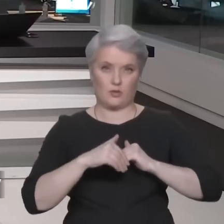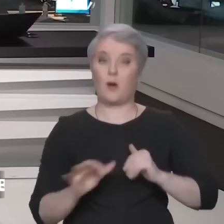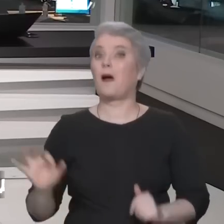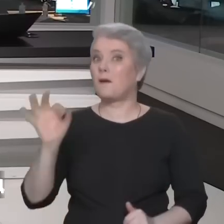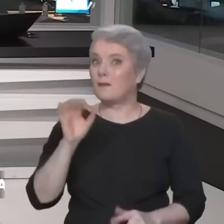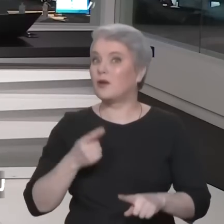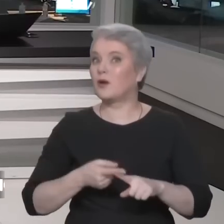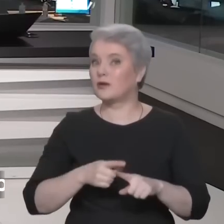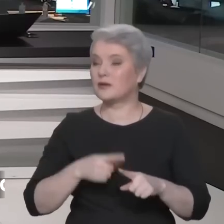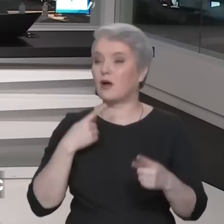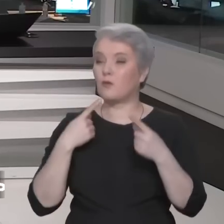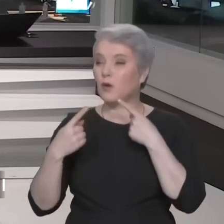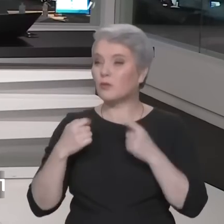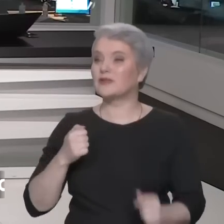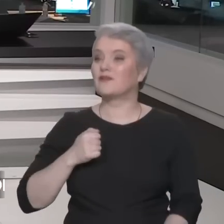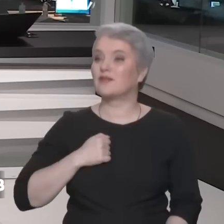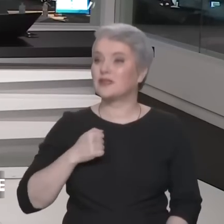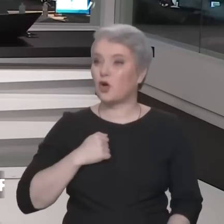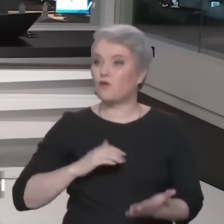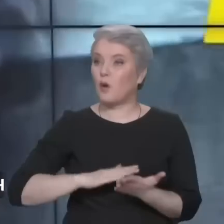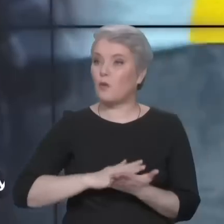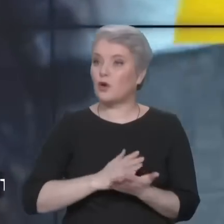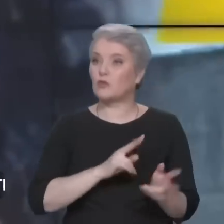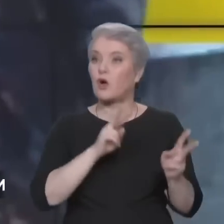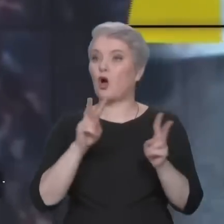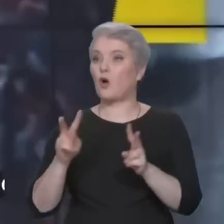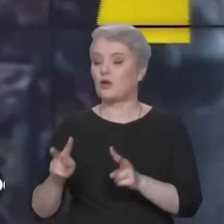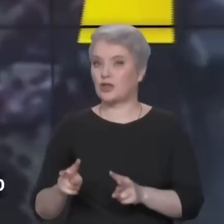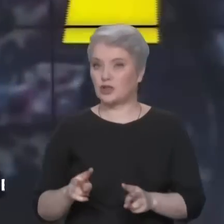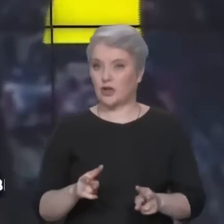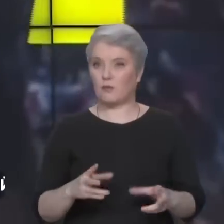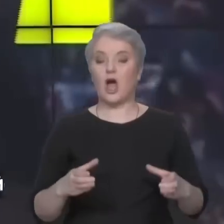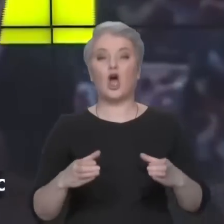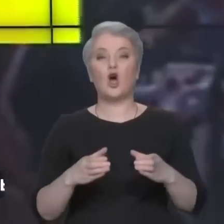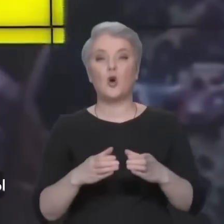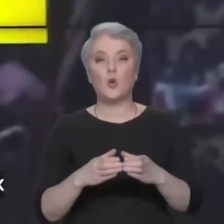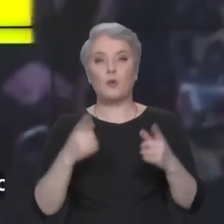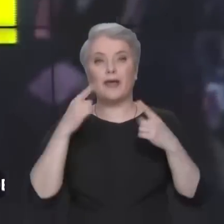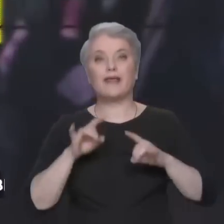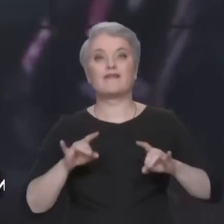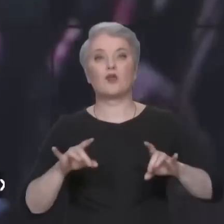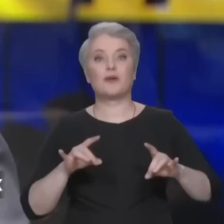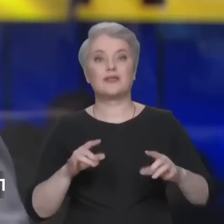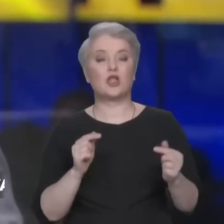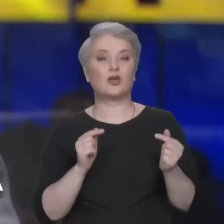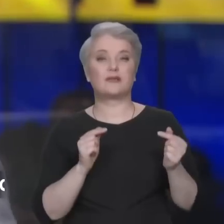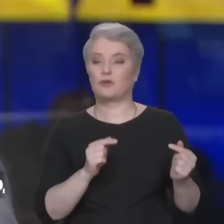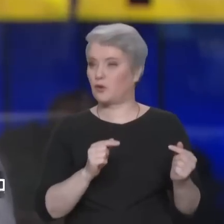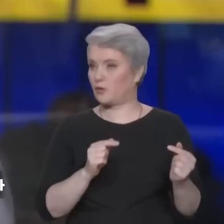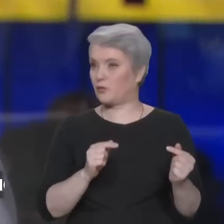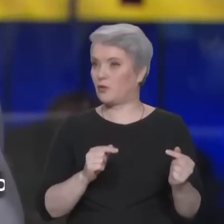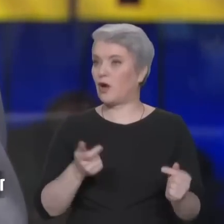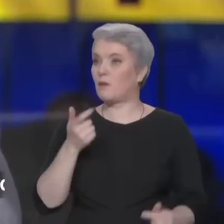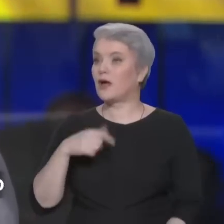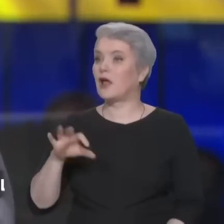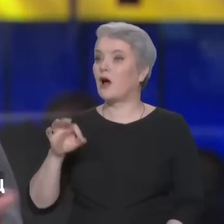з військово-політичним оглядачем групи «Інформаційний спротив» Олександр Коваленко, гість нашої студії наживо. Я вас вітаю, пане